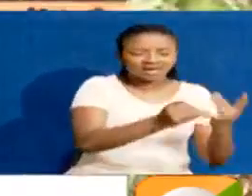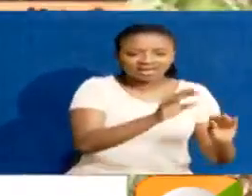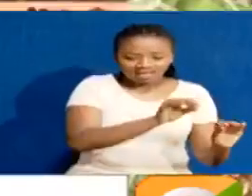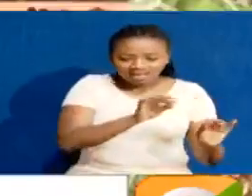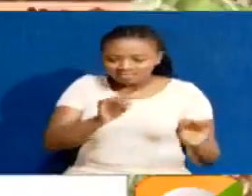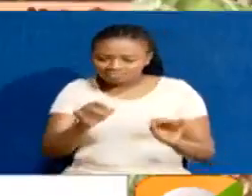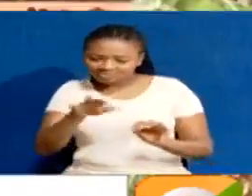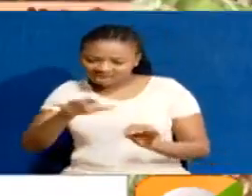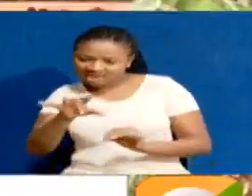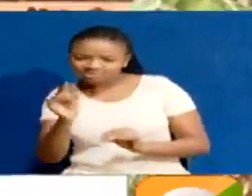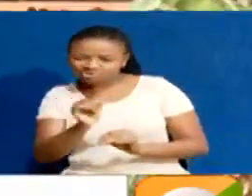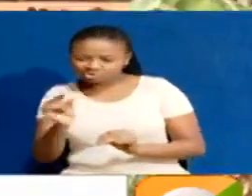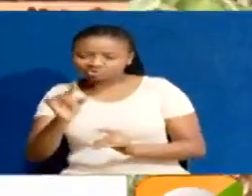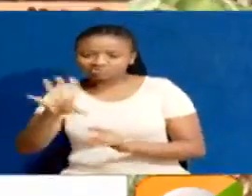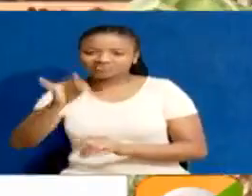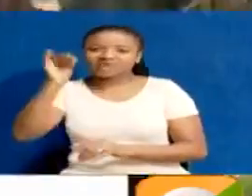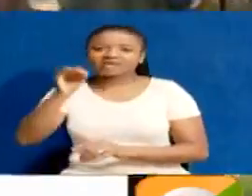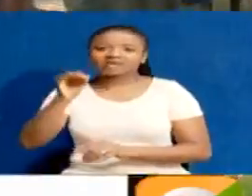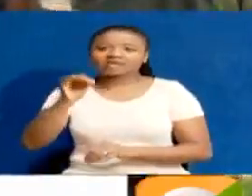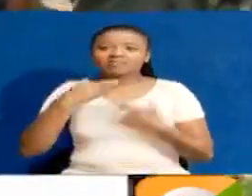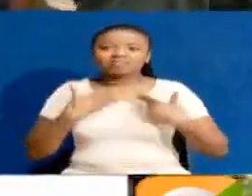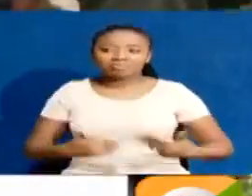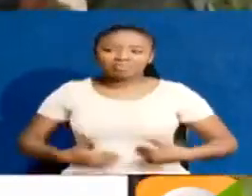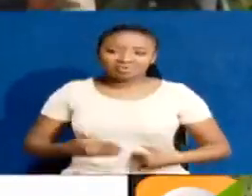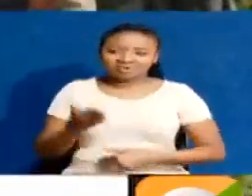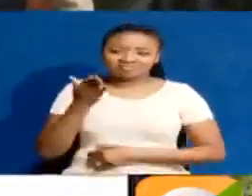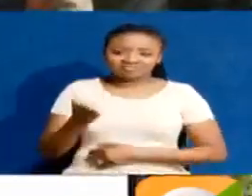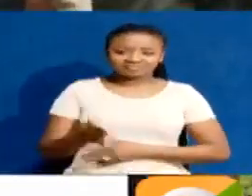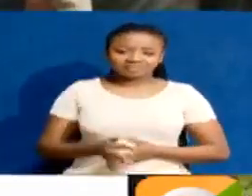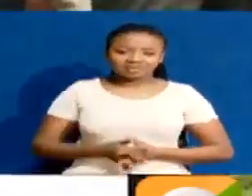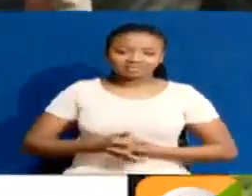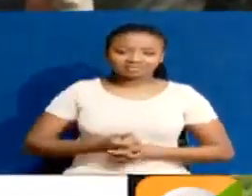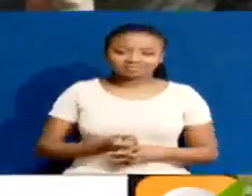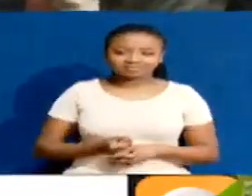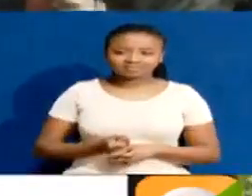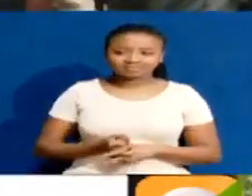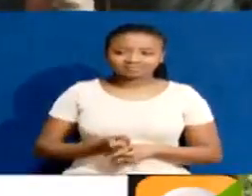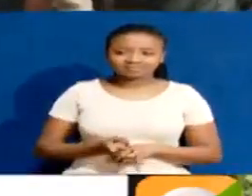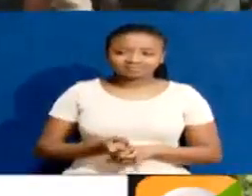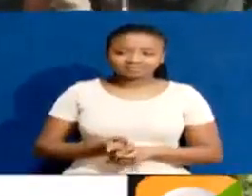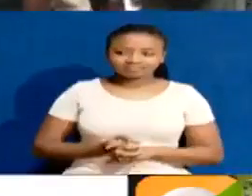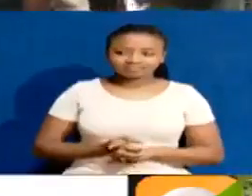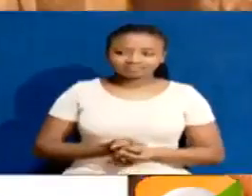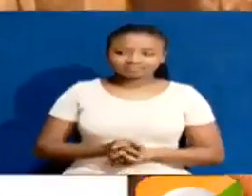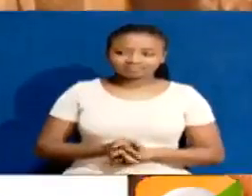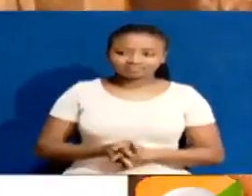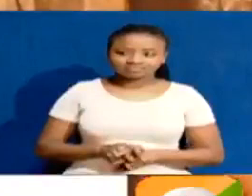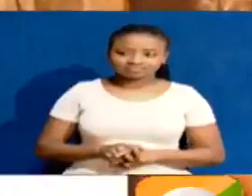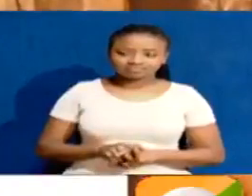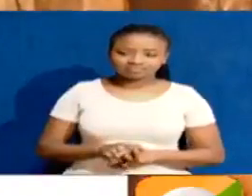naye akikumbana na mauti yake zaidi ya mita 500 kutoka mahala walipoegesha gari na mwili wake kupatikana chini ya